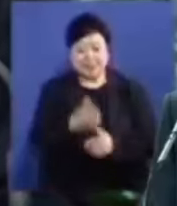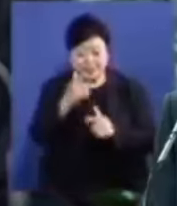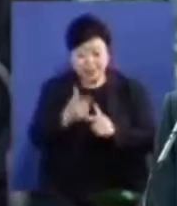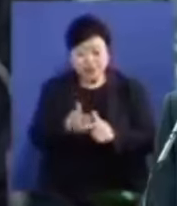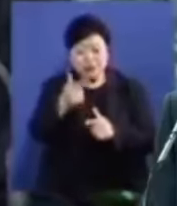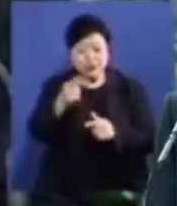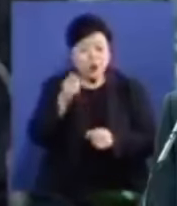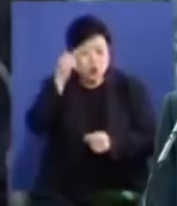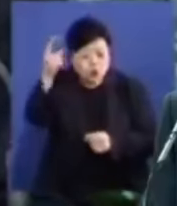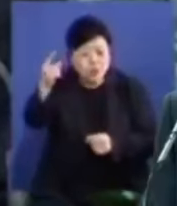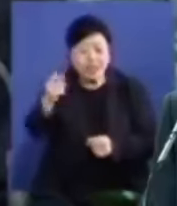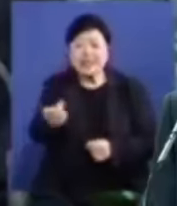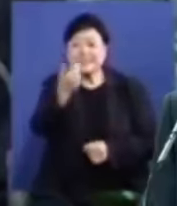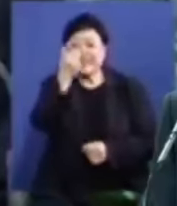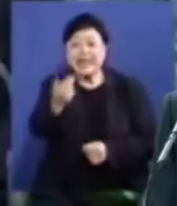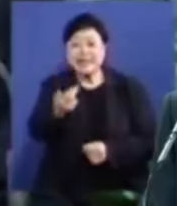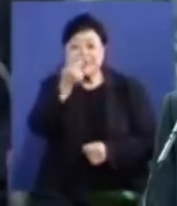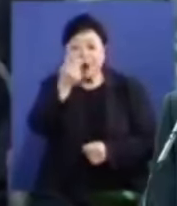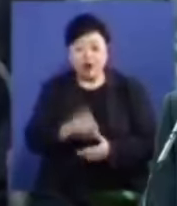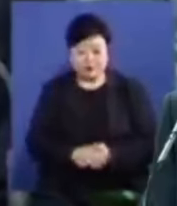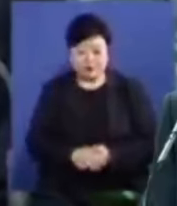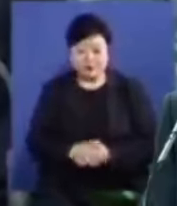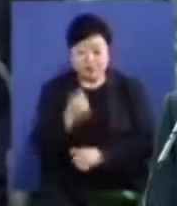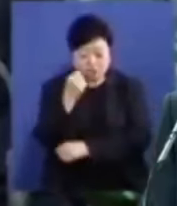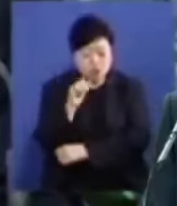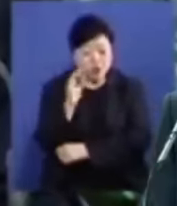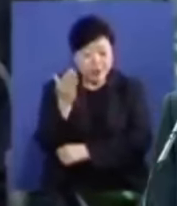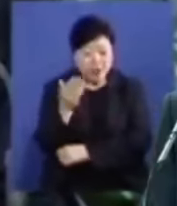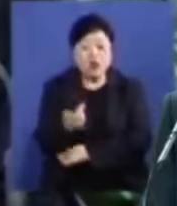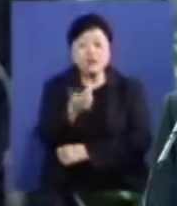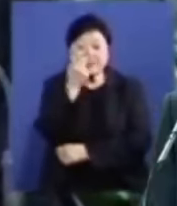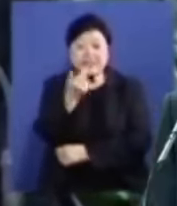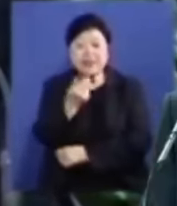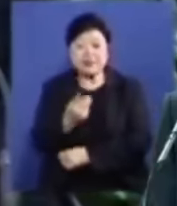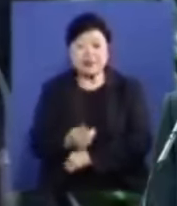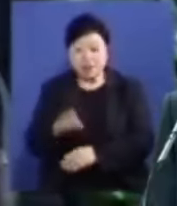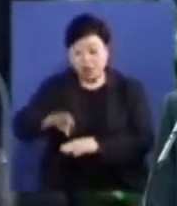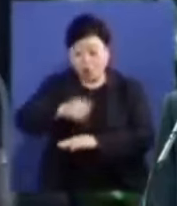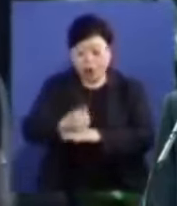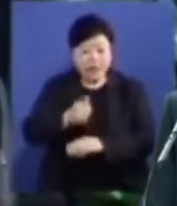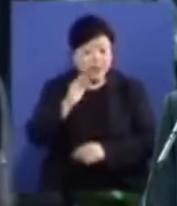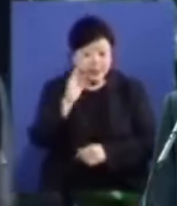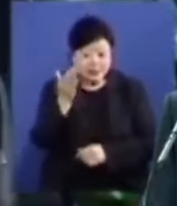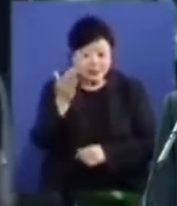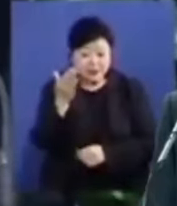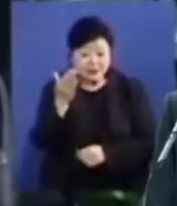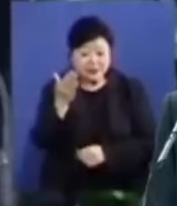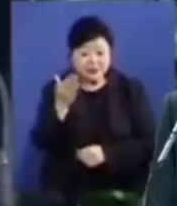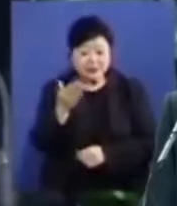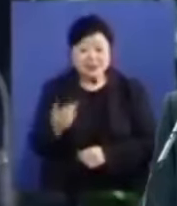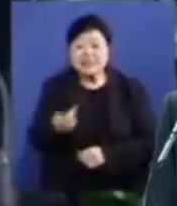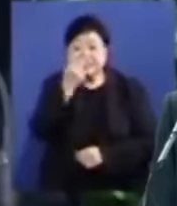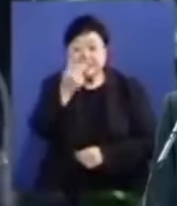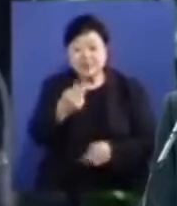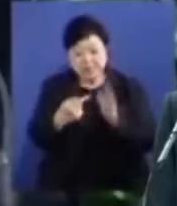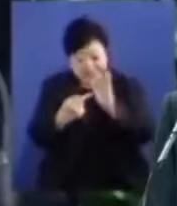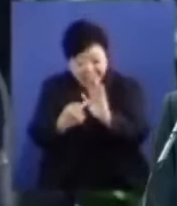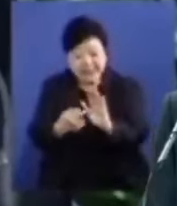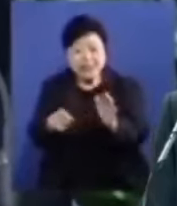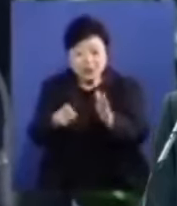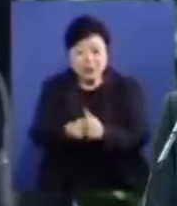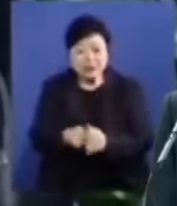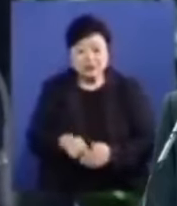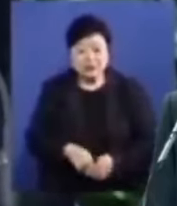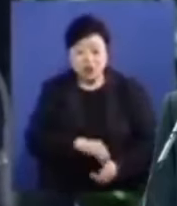예수님은 위대한 생명의 근원이고 생명의 임금이신데 그 생명이 나타나려면